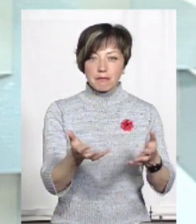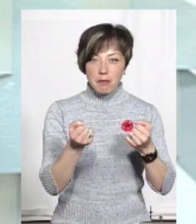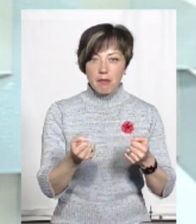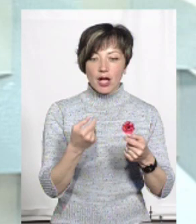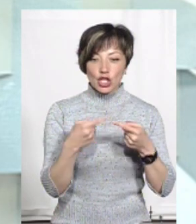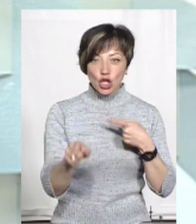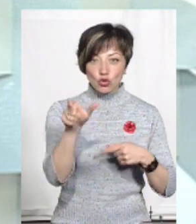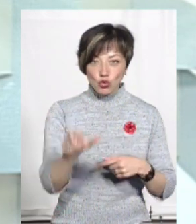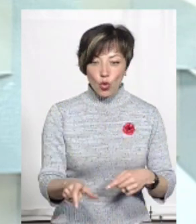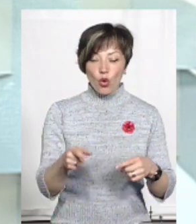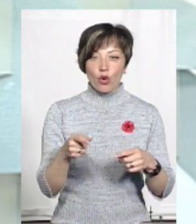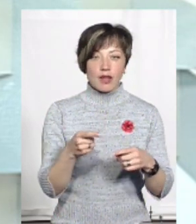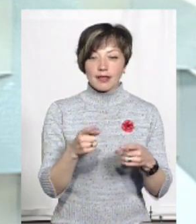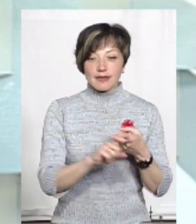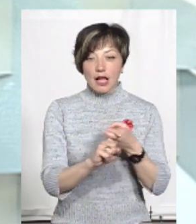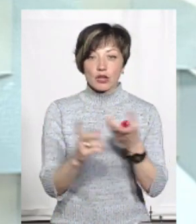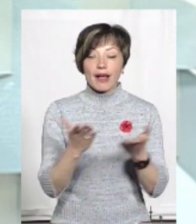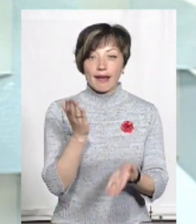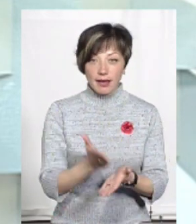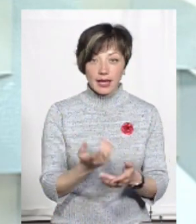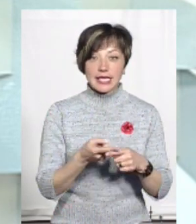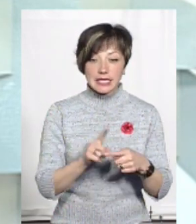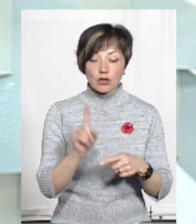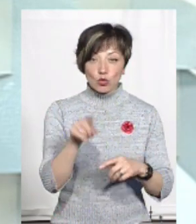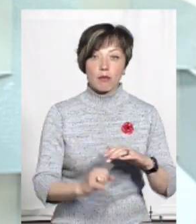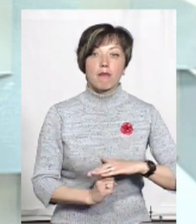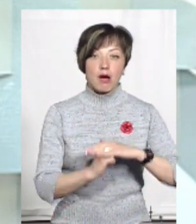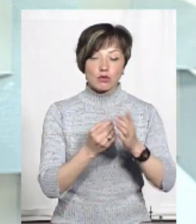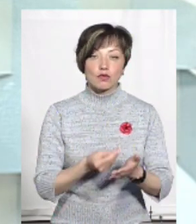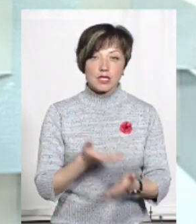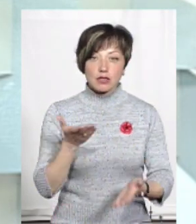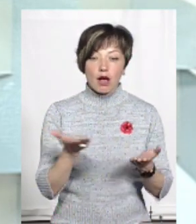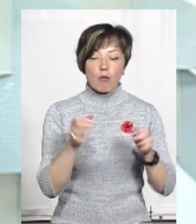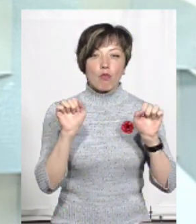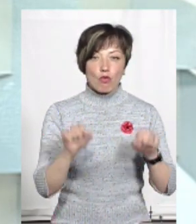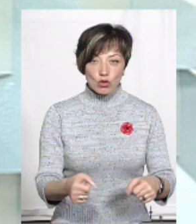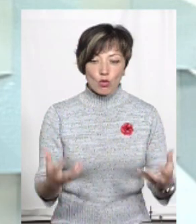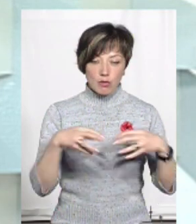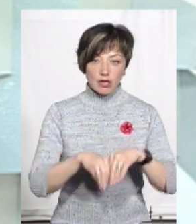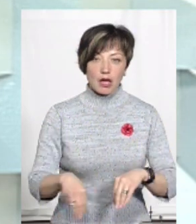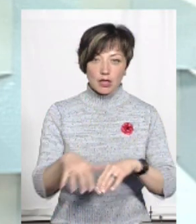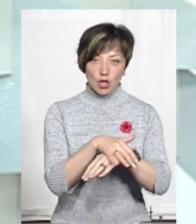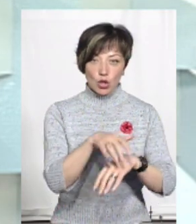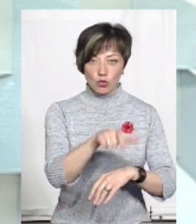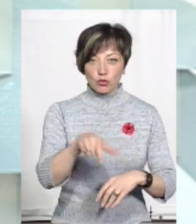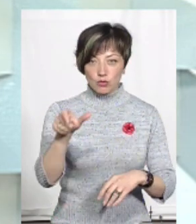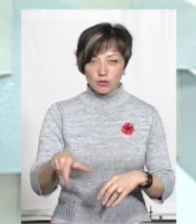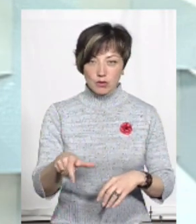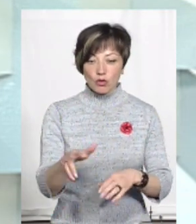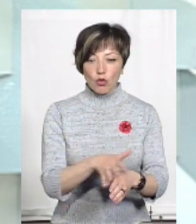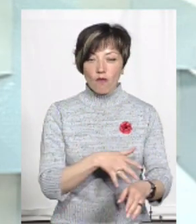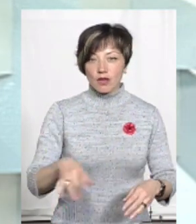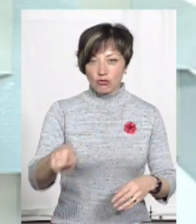інакшого, не в залежності, який він є. І це є тією базовою цінністю, яка може об'єднати людство, яка об'єднує вже довгий